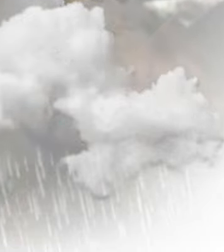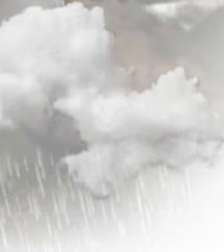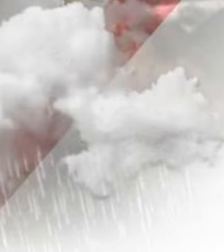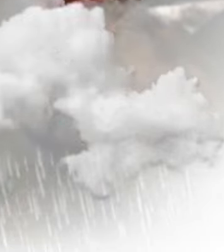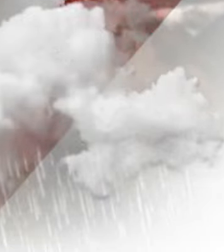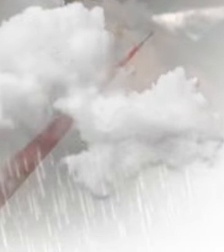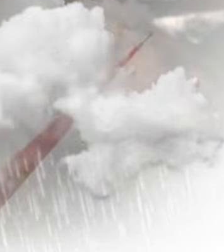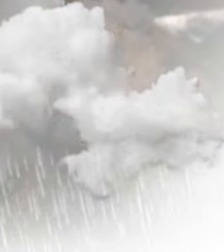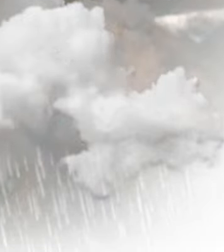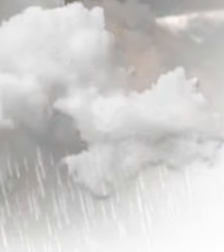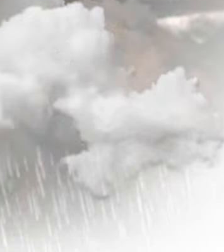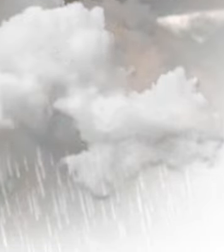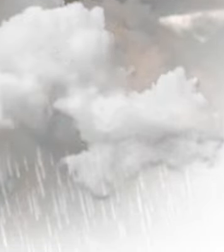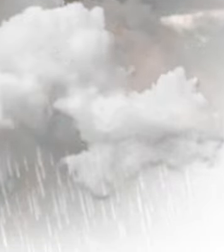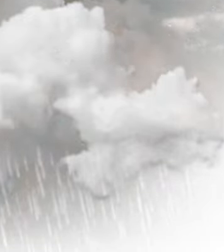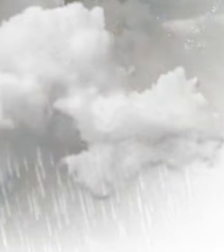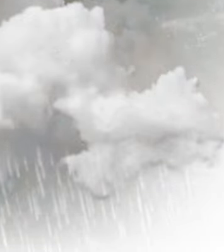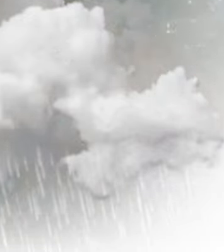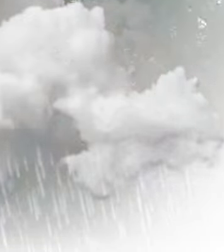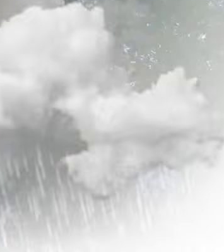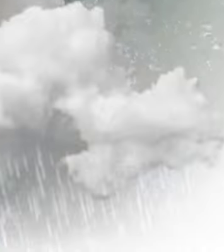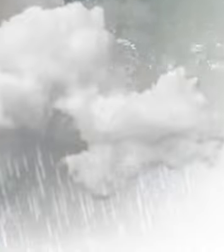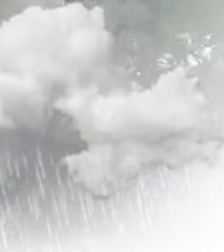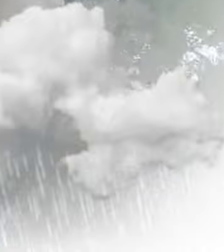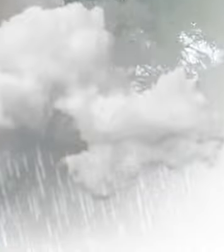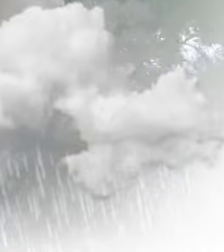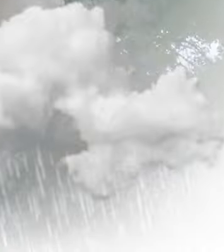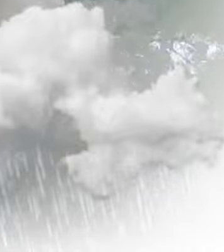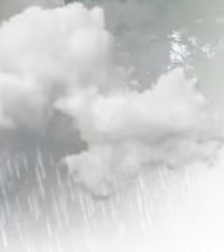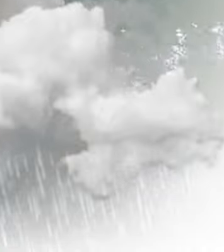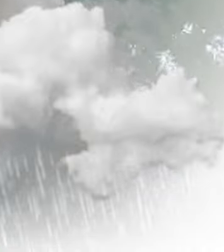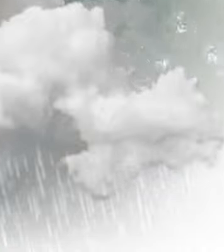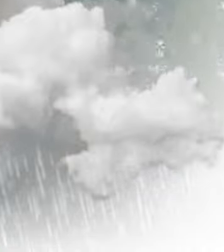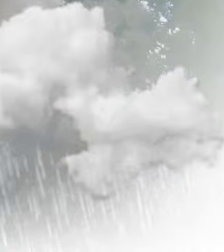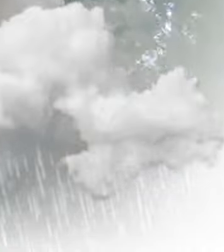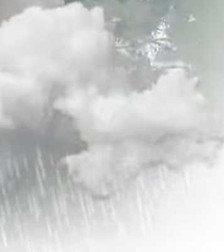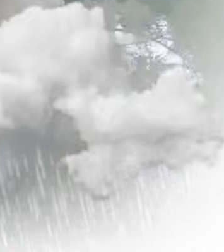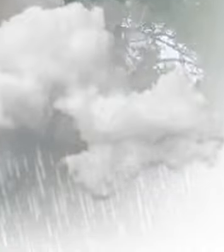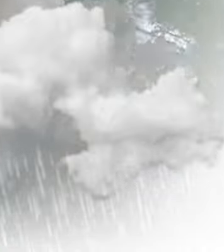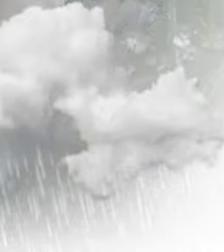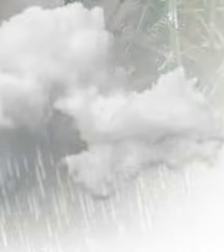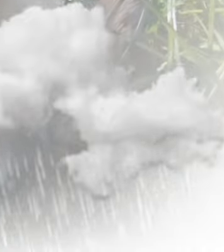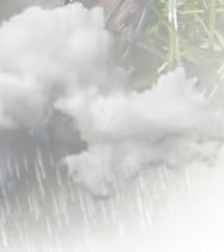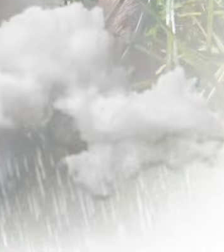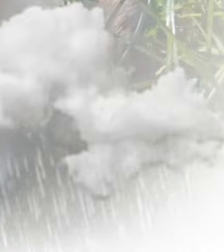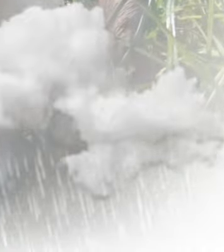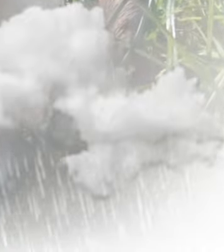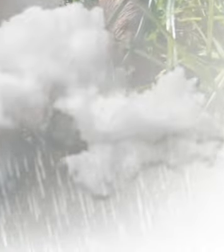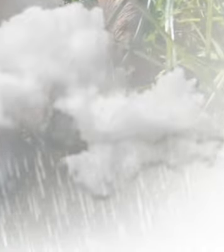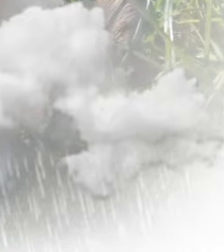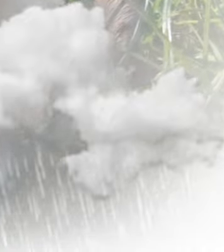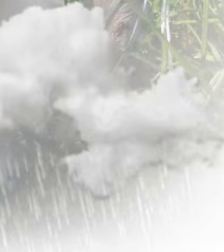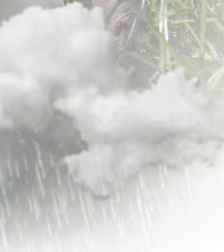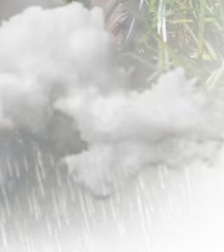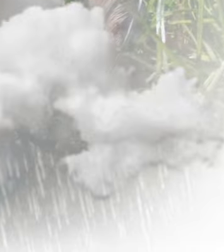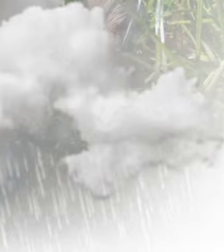плюс 12 днем и вечером. Пахмурно, невеликий дождь. Ветер заходний 5-8 метров на секунду